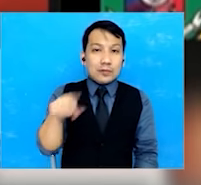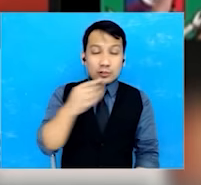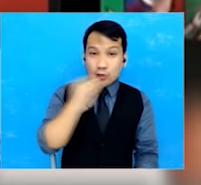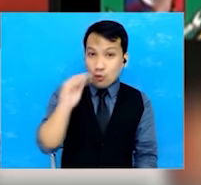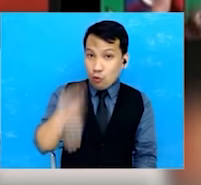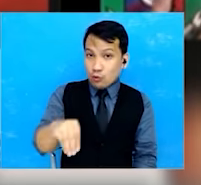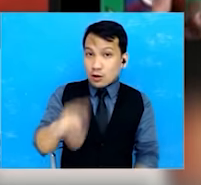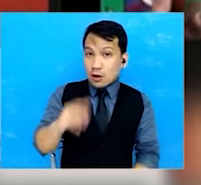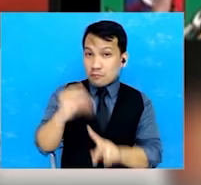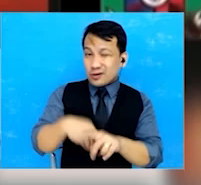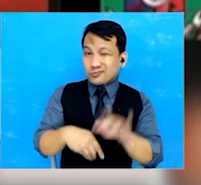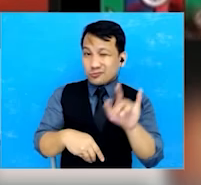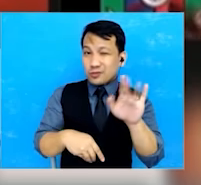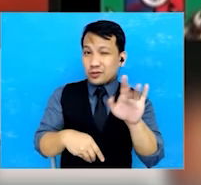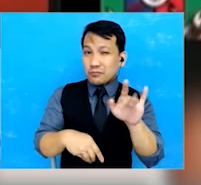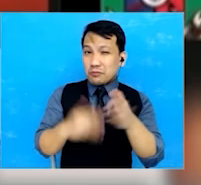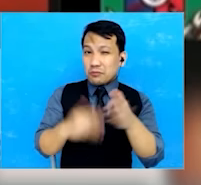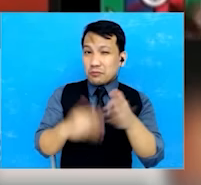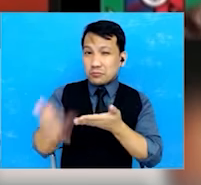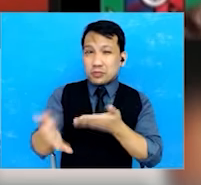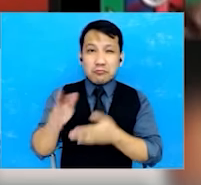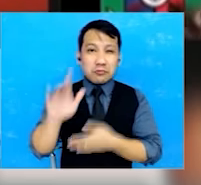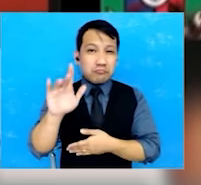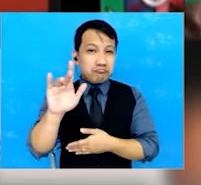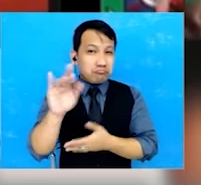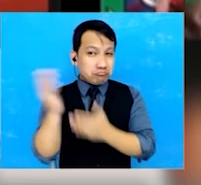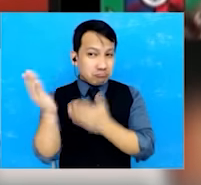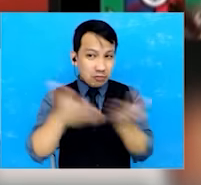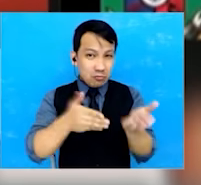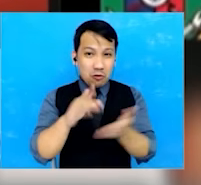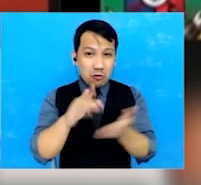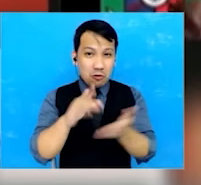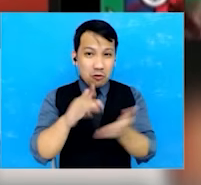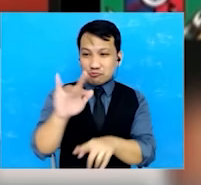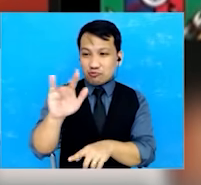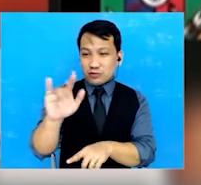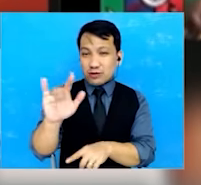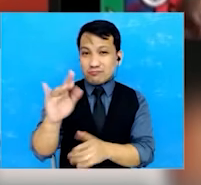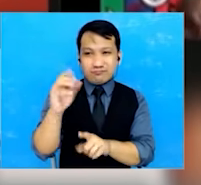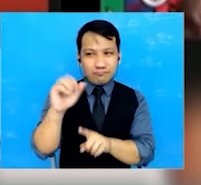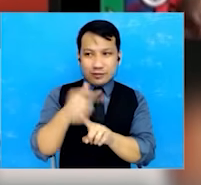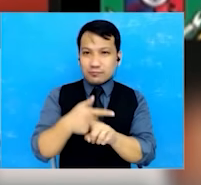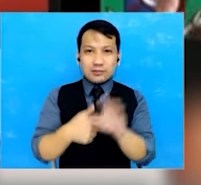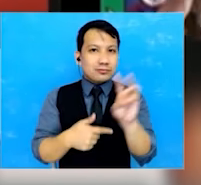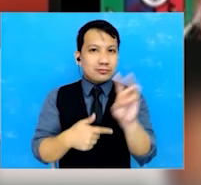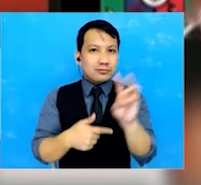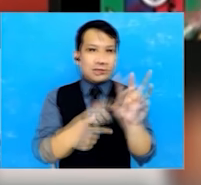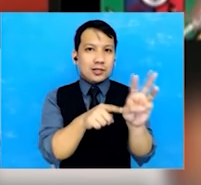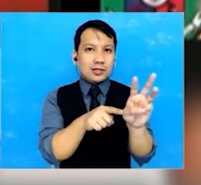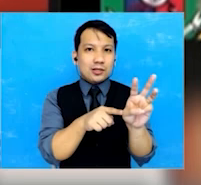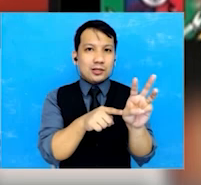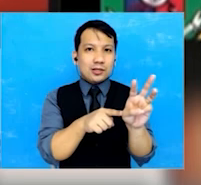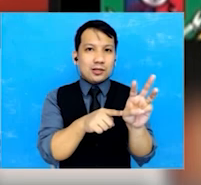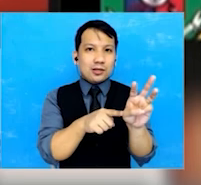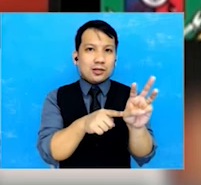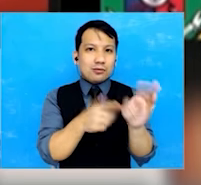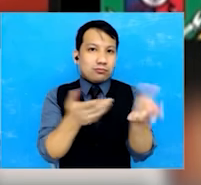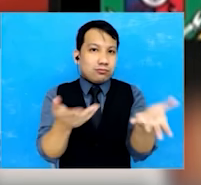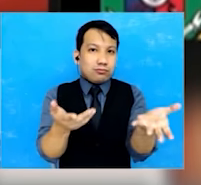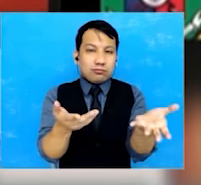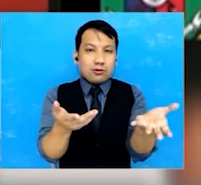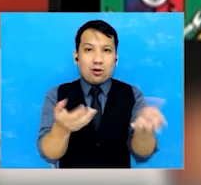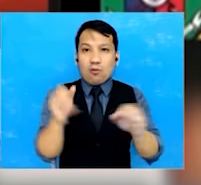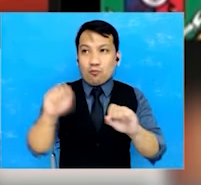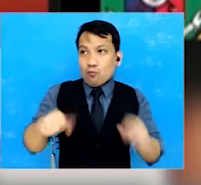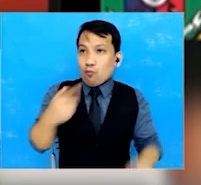25, dineliver niyo on March 25, tapos on April 6, sabi mo ngayon, bigla mong babawiin, sabi mo, wala pala kami